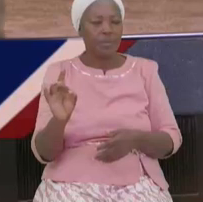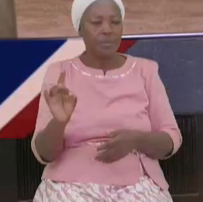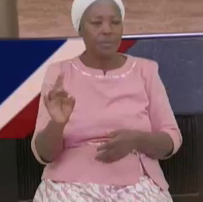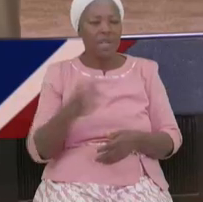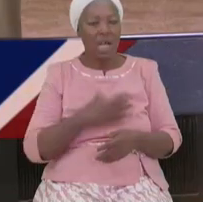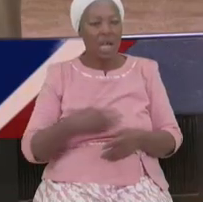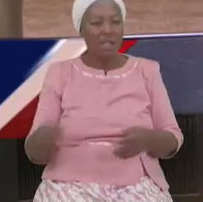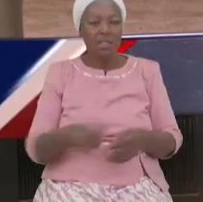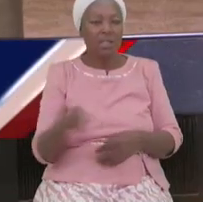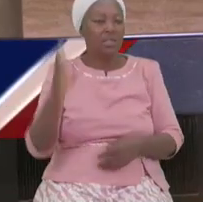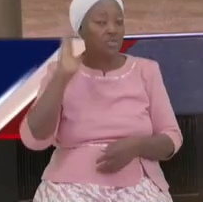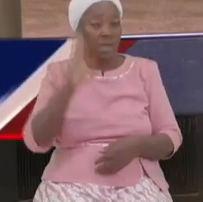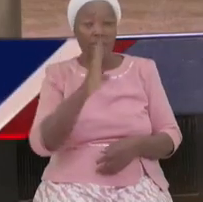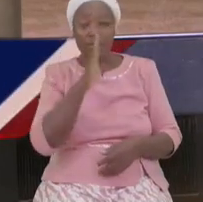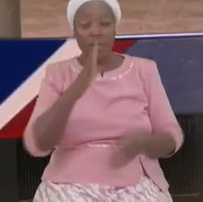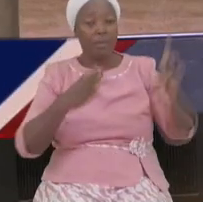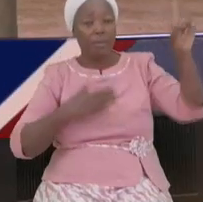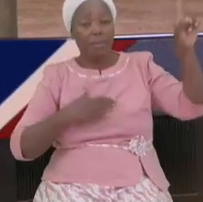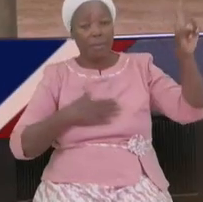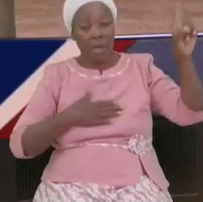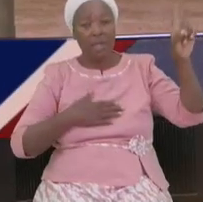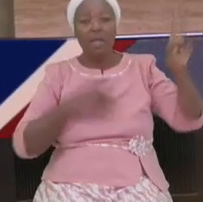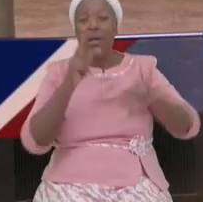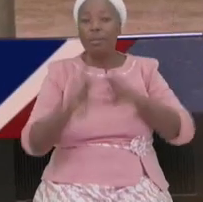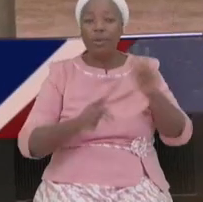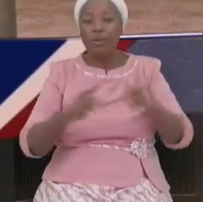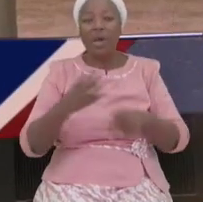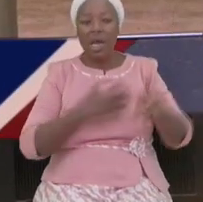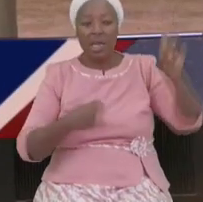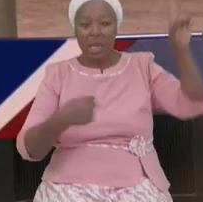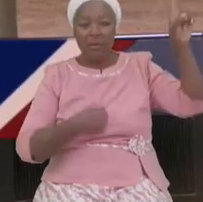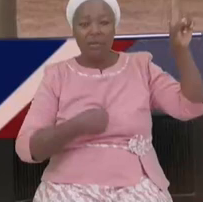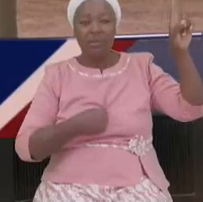Chapitre 32, verset 38. Ils seront mon peuple et je serai leur Dieu.